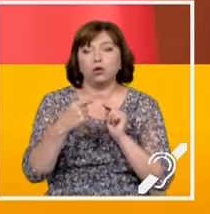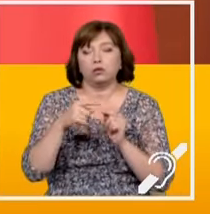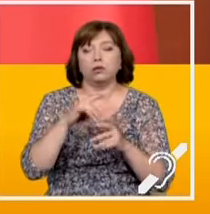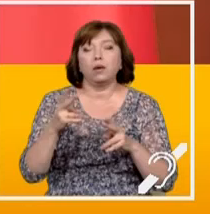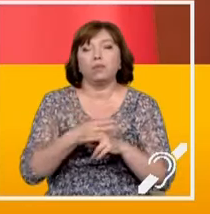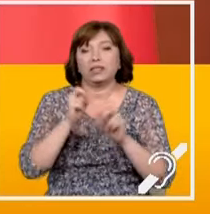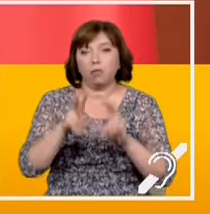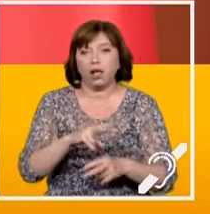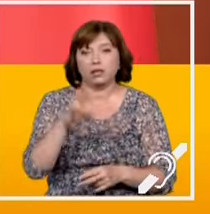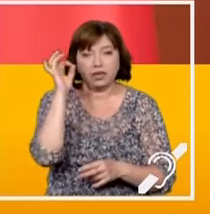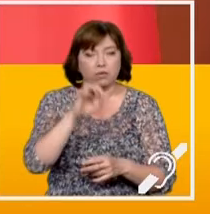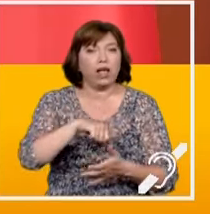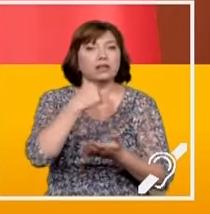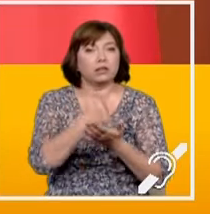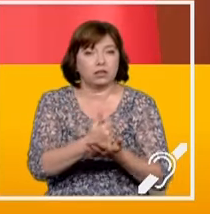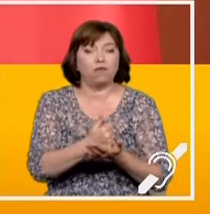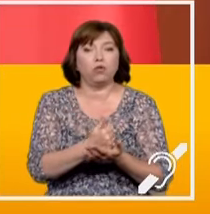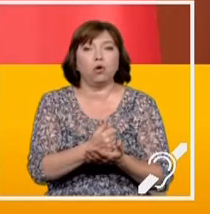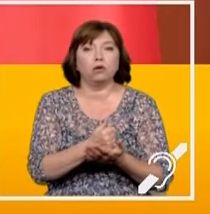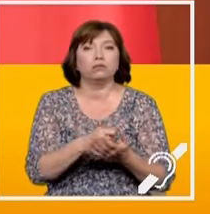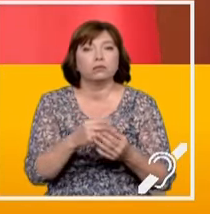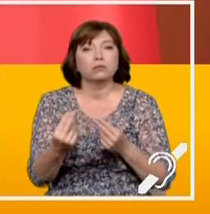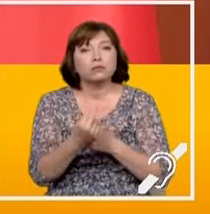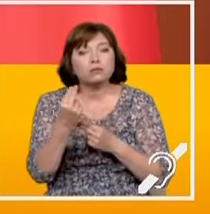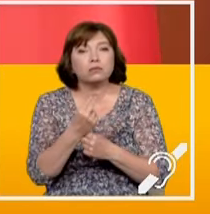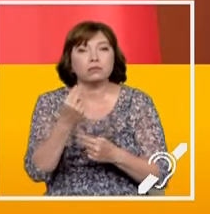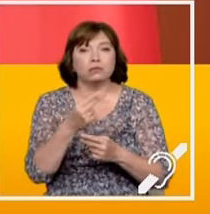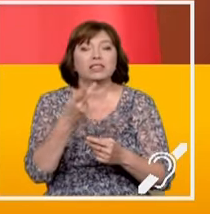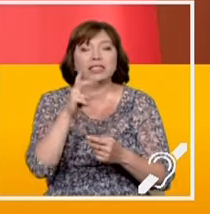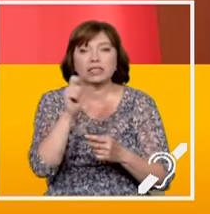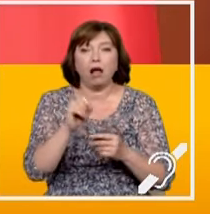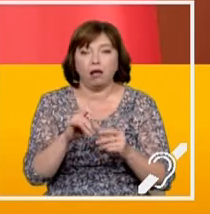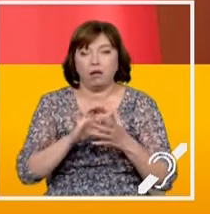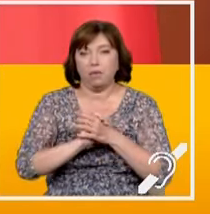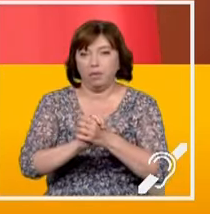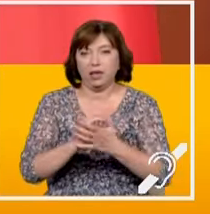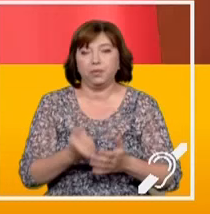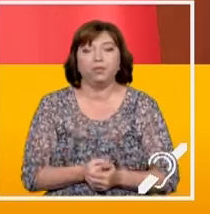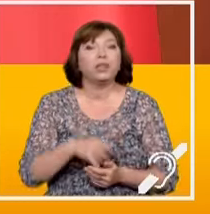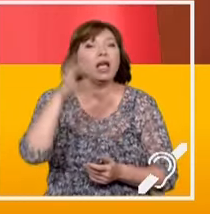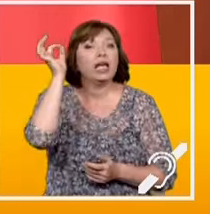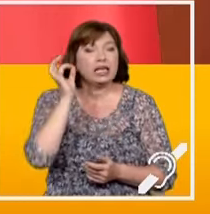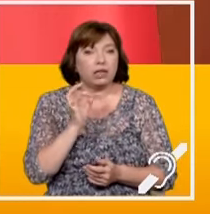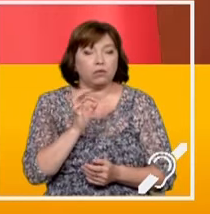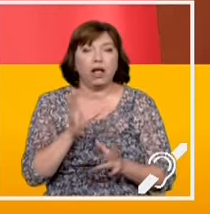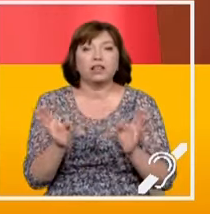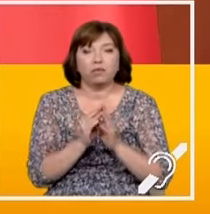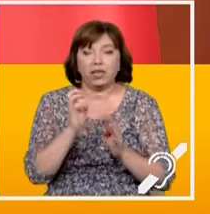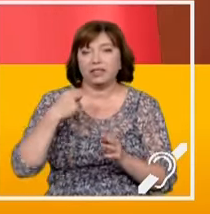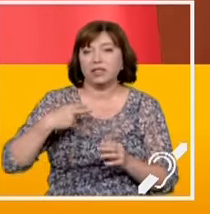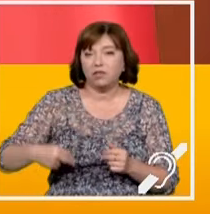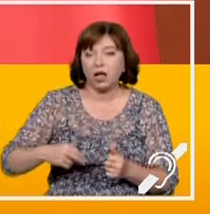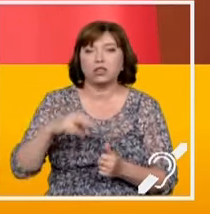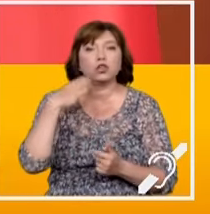Germania fiind și principalul contributor la instrumentul european pentru pace. Germania, alături de Franța